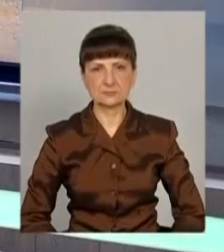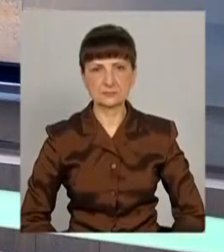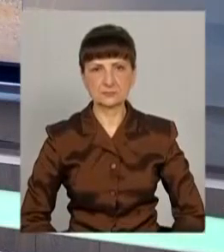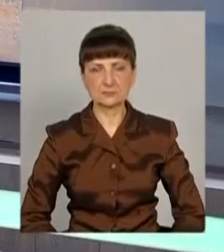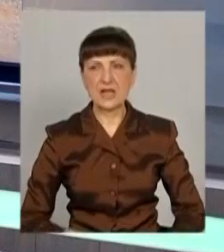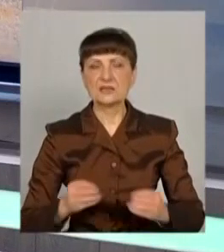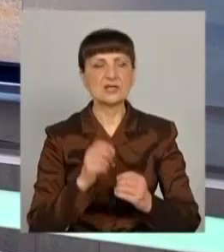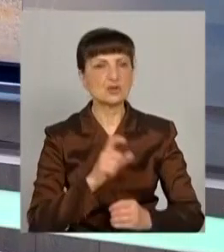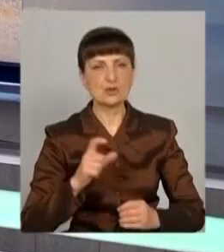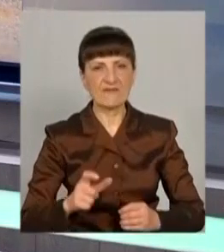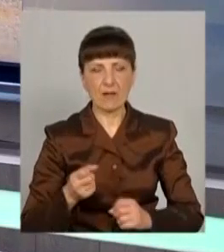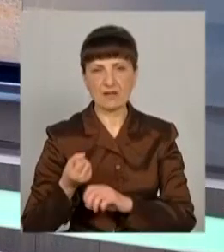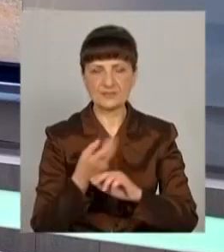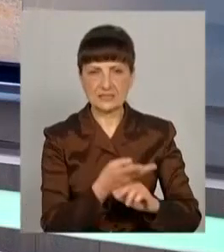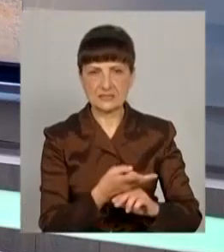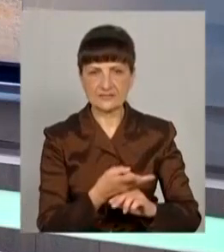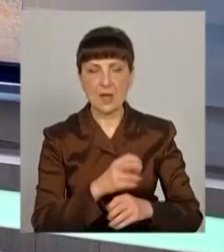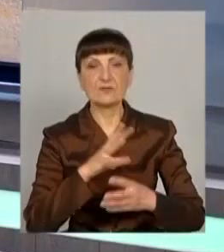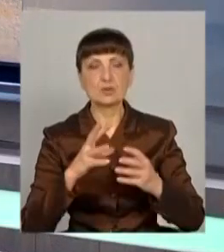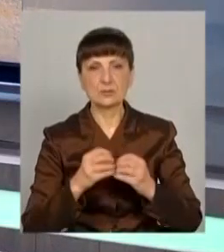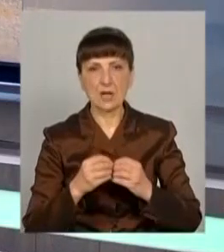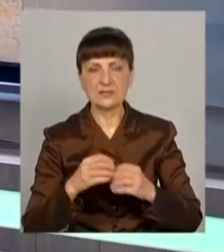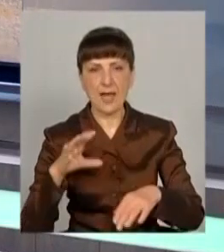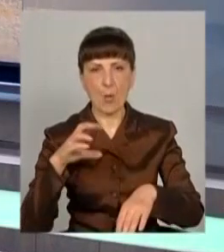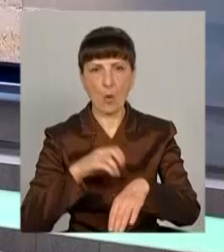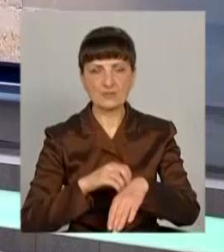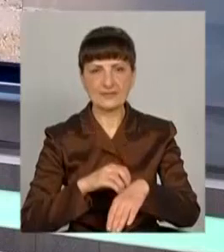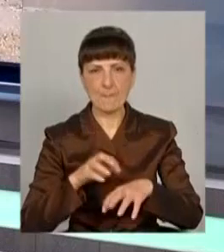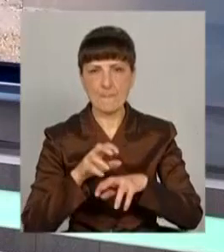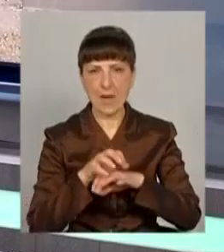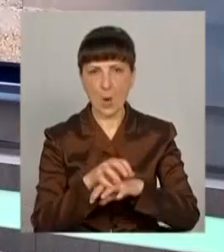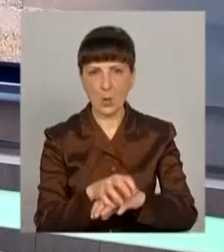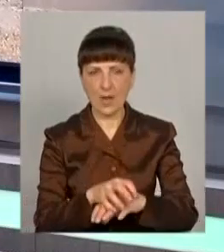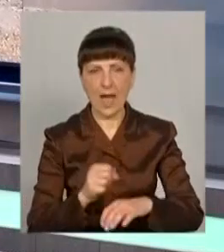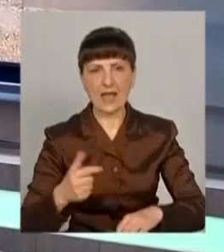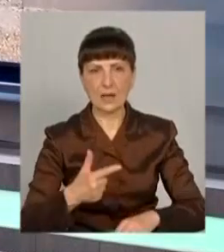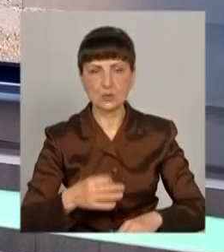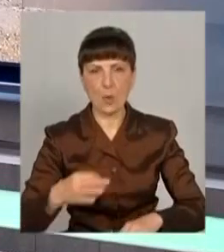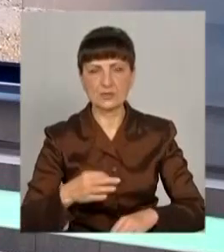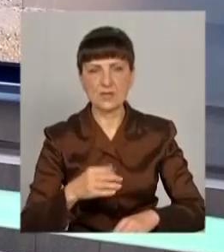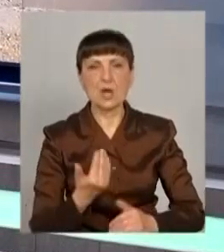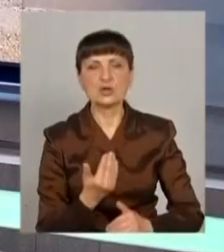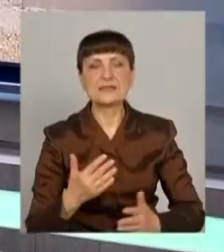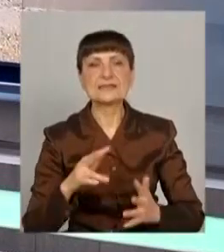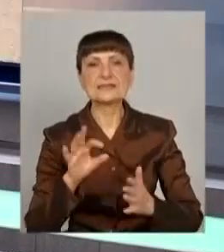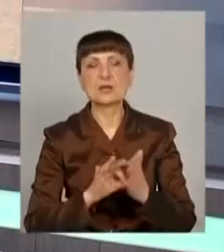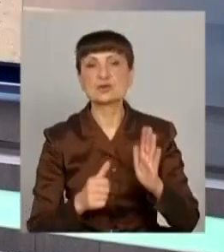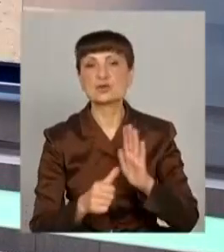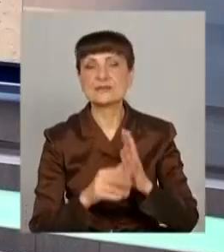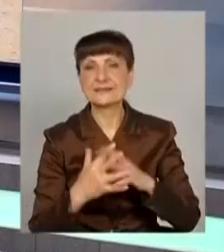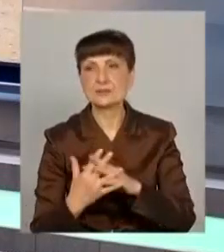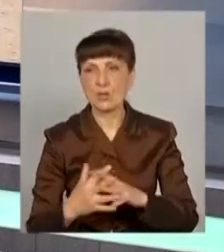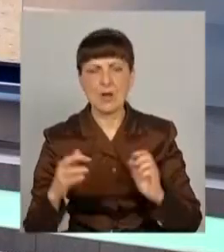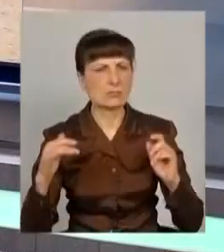10 человек госпитализировали в результате укусов каракуртов в атырауской области жители сразу шести сел бьют тревогу